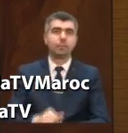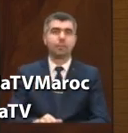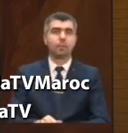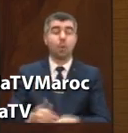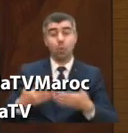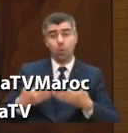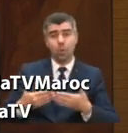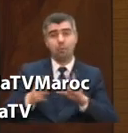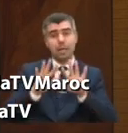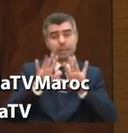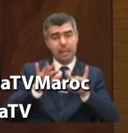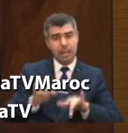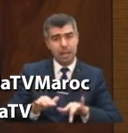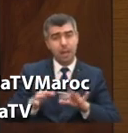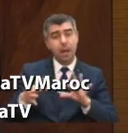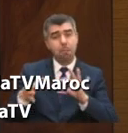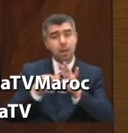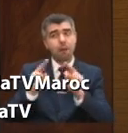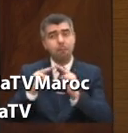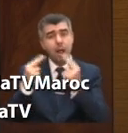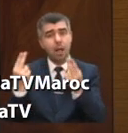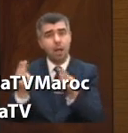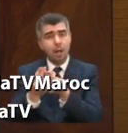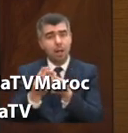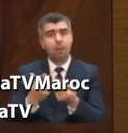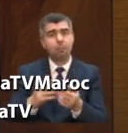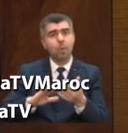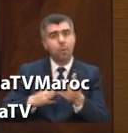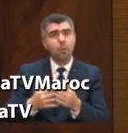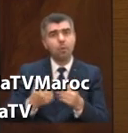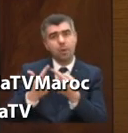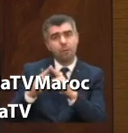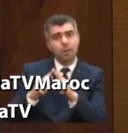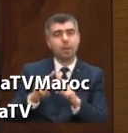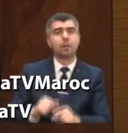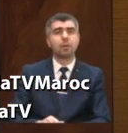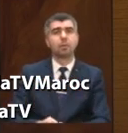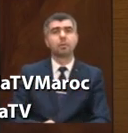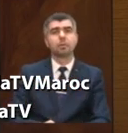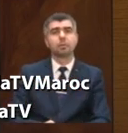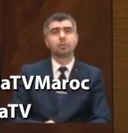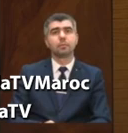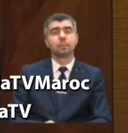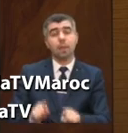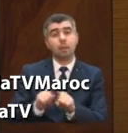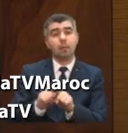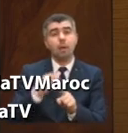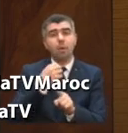اليوم التقارير اللي كيصدر البنك الدولي لا غيرها من المراصد على المستوى الدولي المتخصصة تعطي